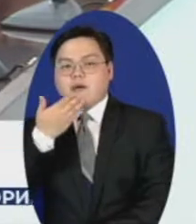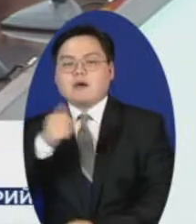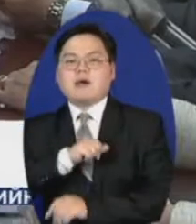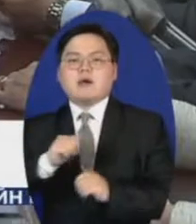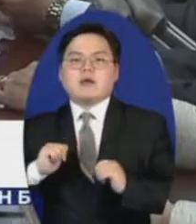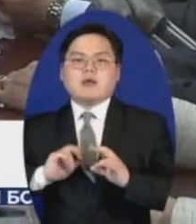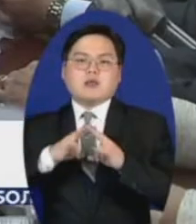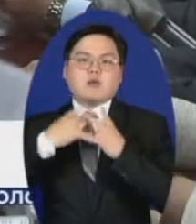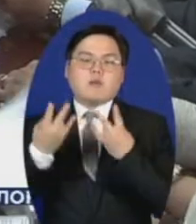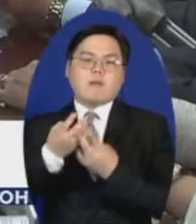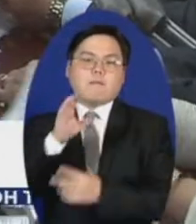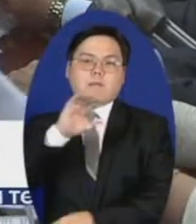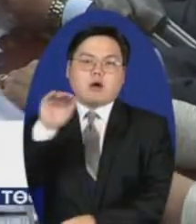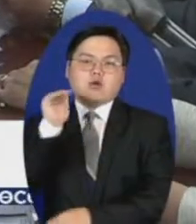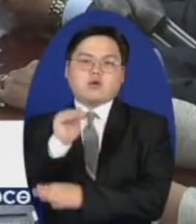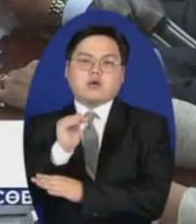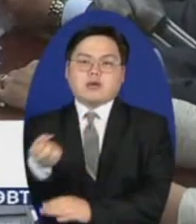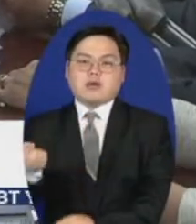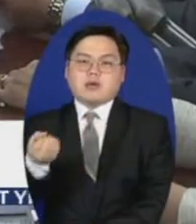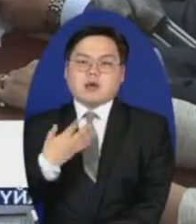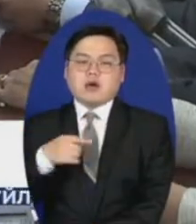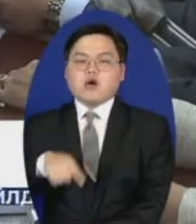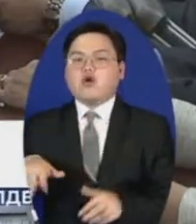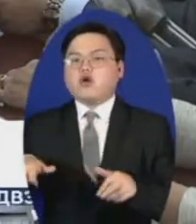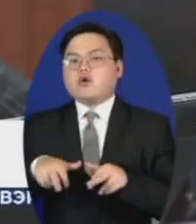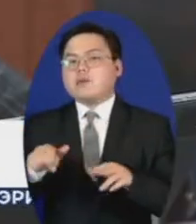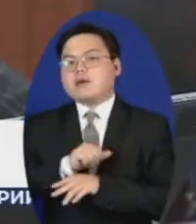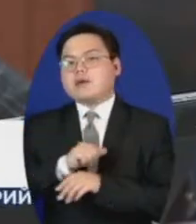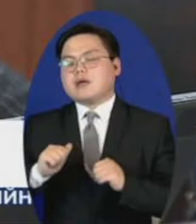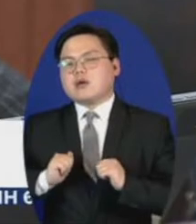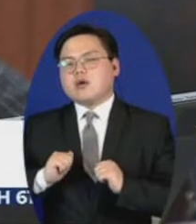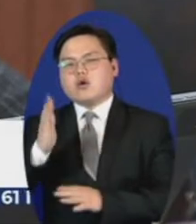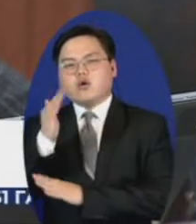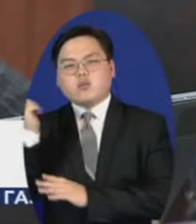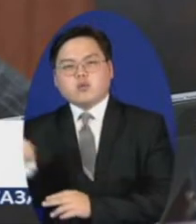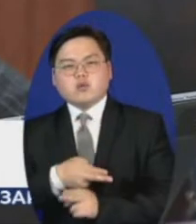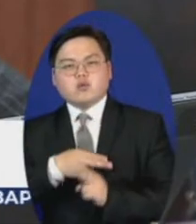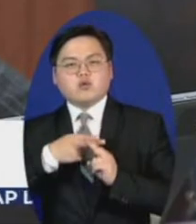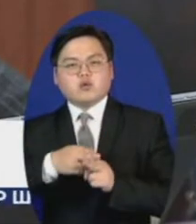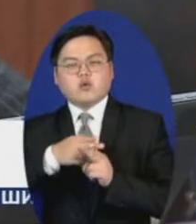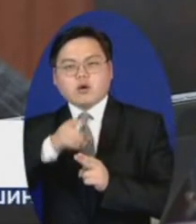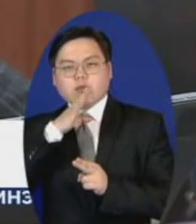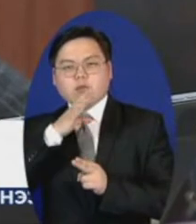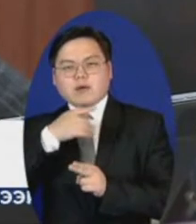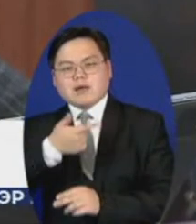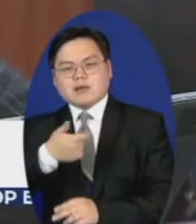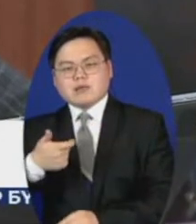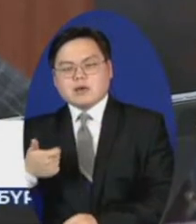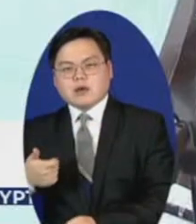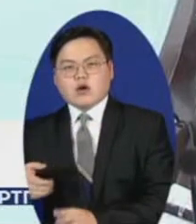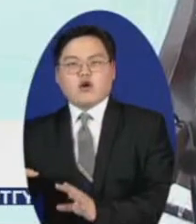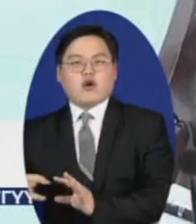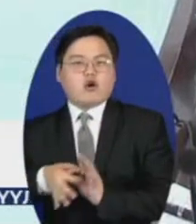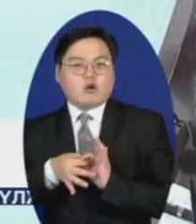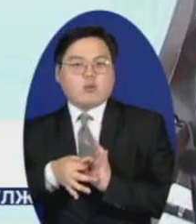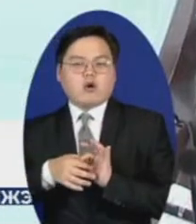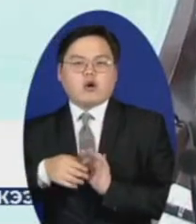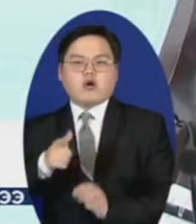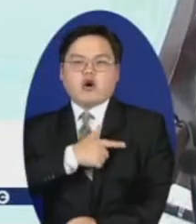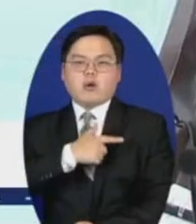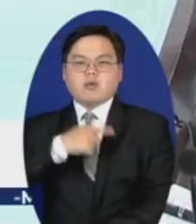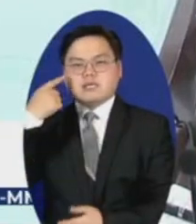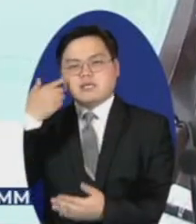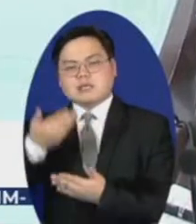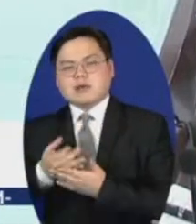байгууллагын төлөөлөл хэлж байна. За мөн хөгжлийн бэрхшээлтэй иргэдэд өгдөг тусламж үйлчилгээг хасах тухай яригдж ихсэнтэй холбоотойгоор олон санал гомдол